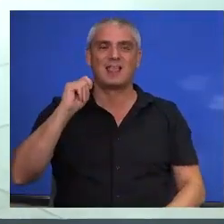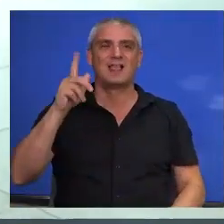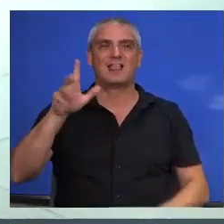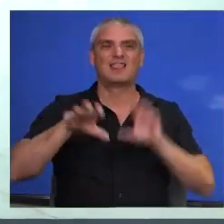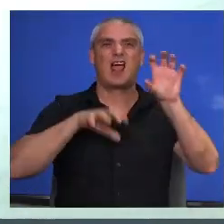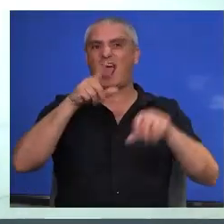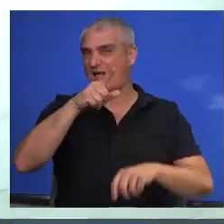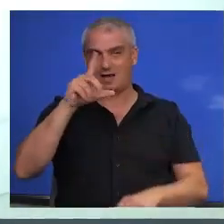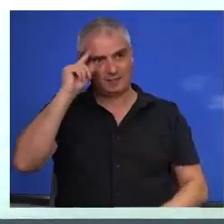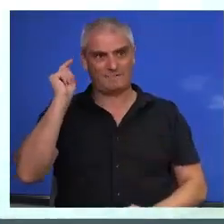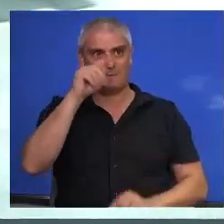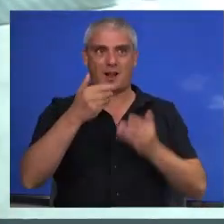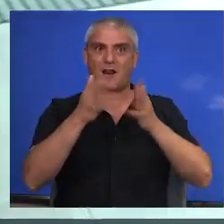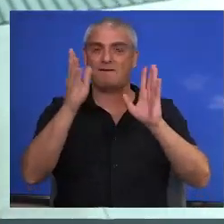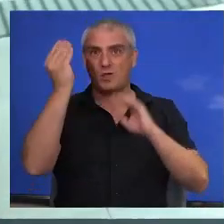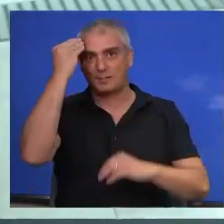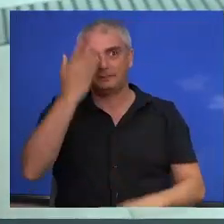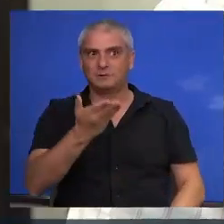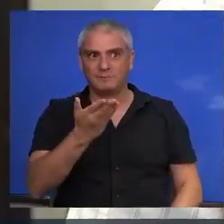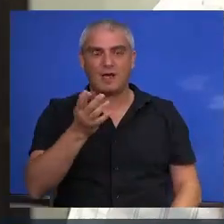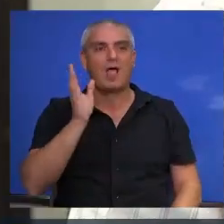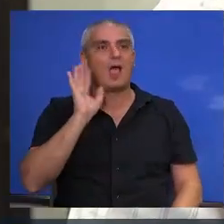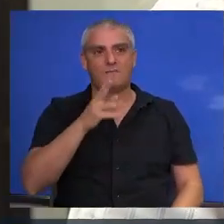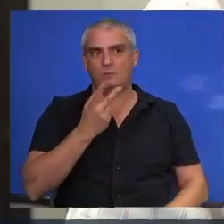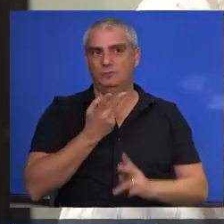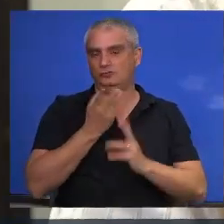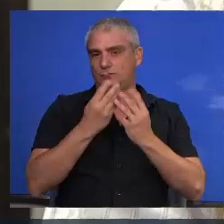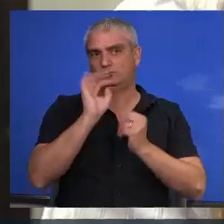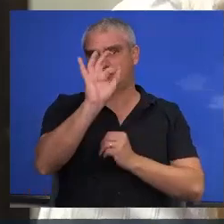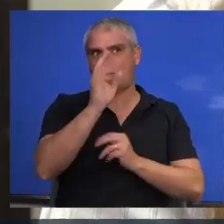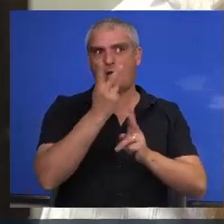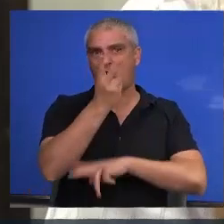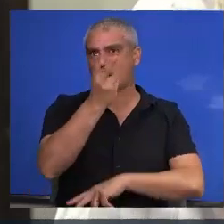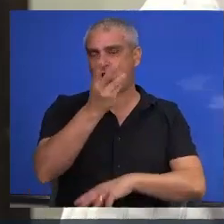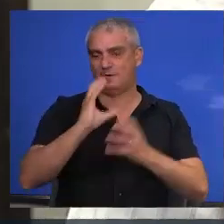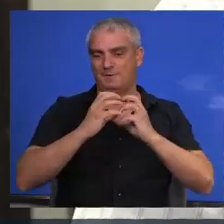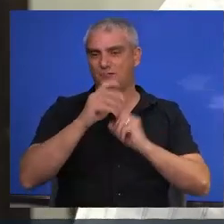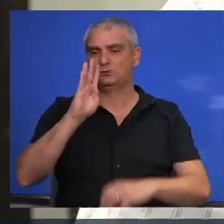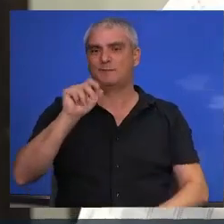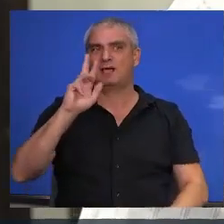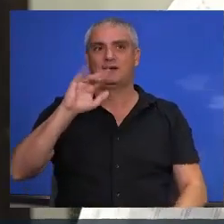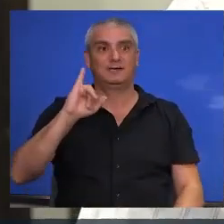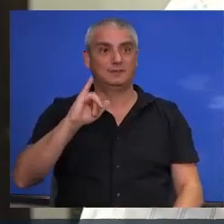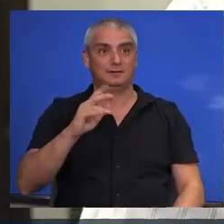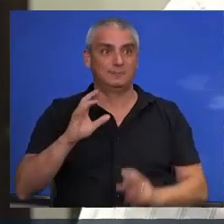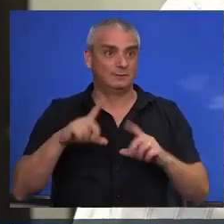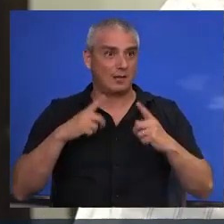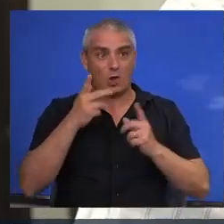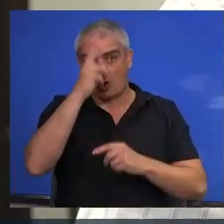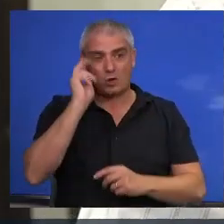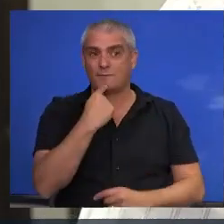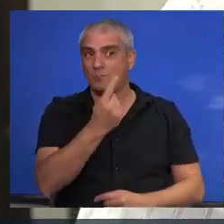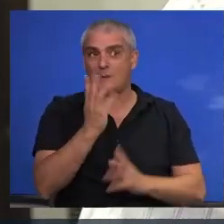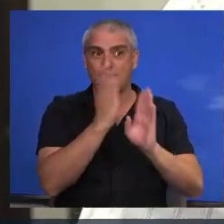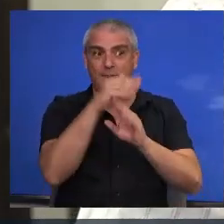את בית הספר למרות מה שעברה משפחתה. בבארי. בלייב ההורים מדווחים על זה שיש מחבלים